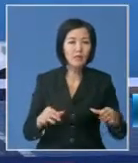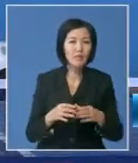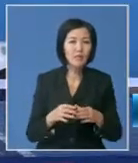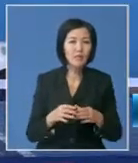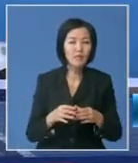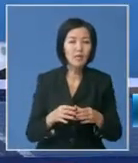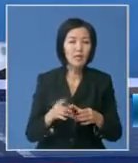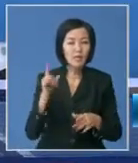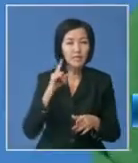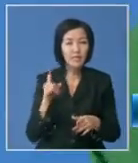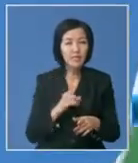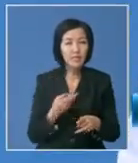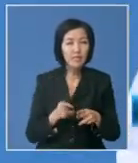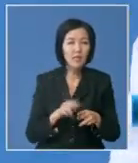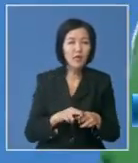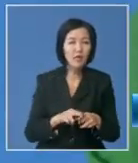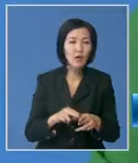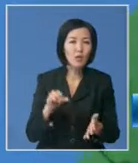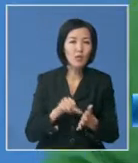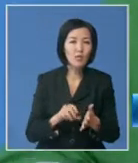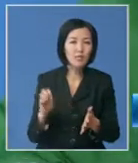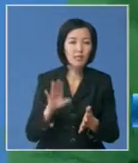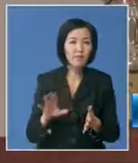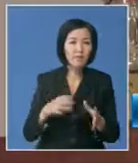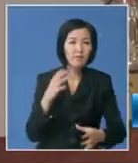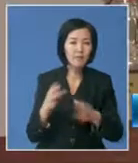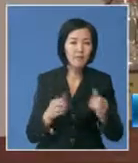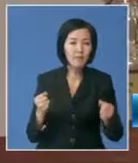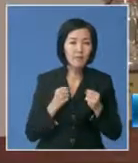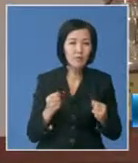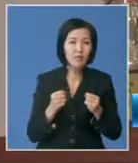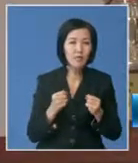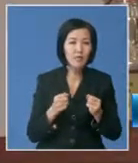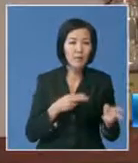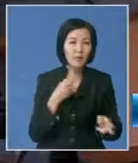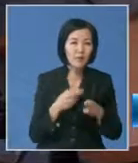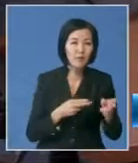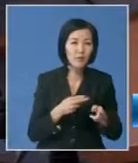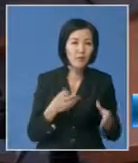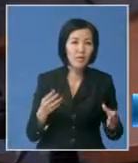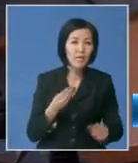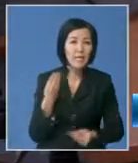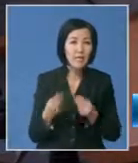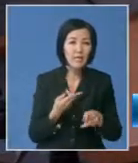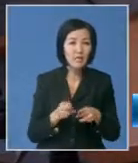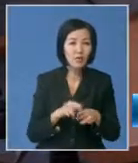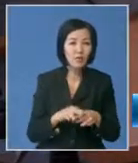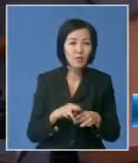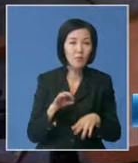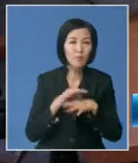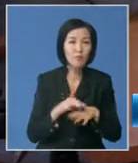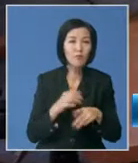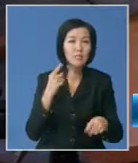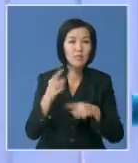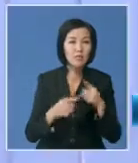для участия в европейских и всемирно спортивных трансплантации он их играх которые пройдут в следующие два года в